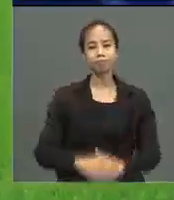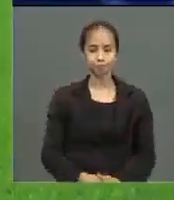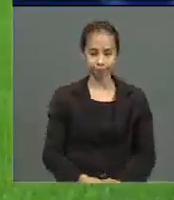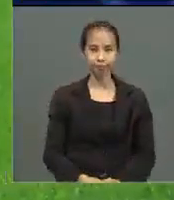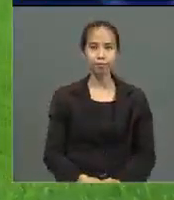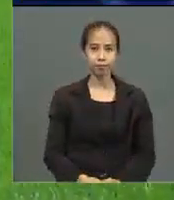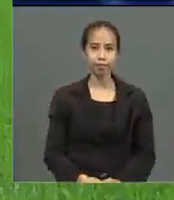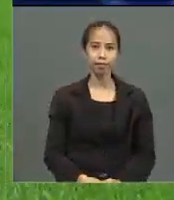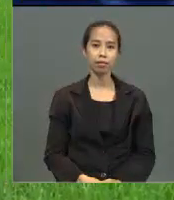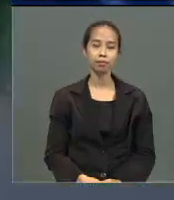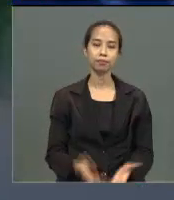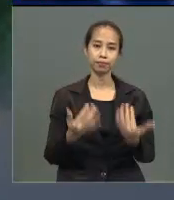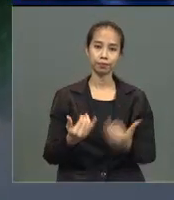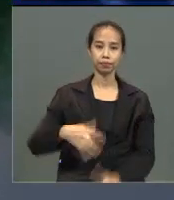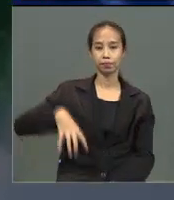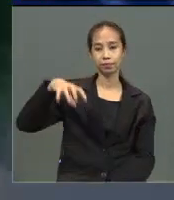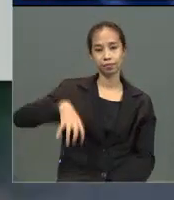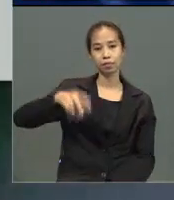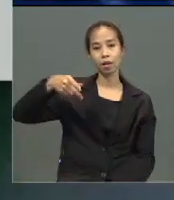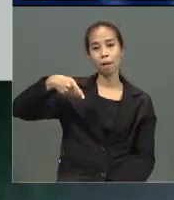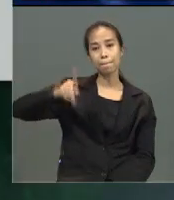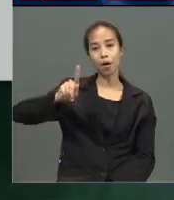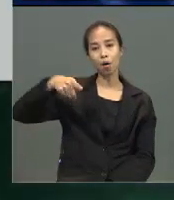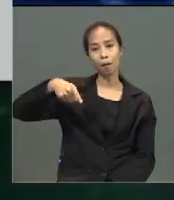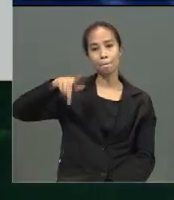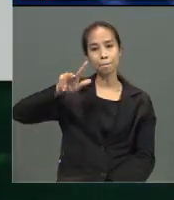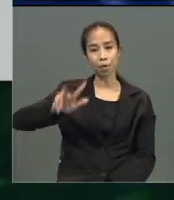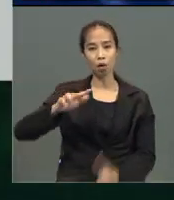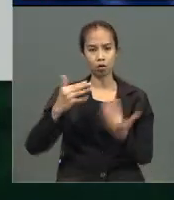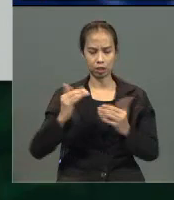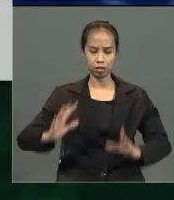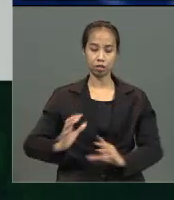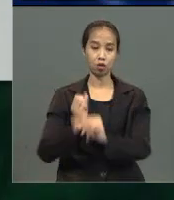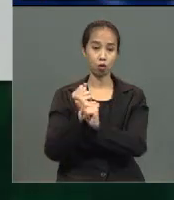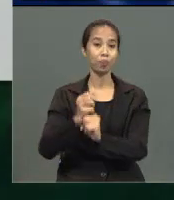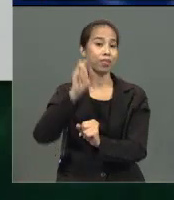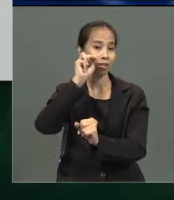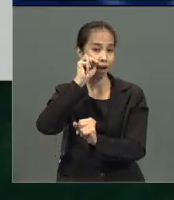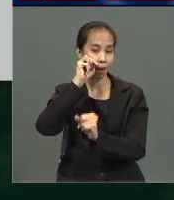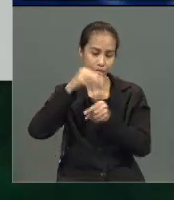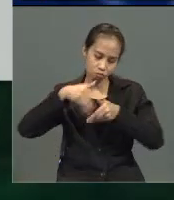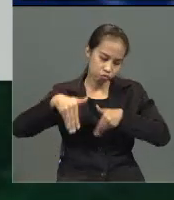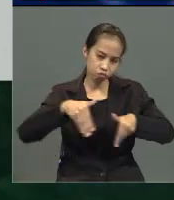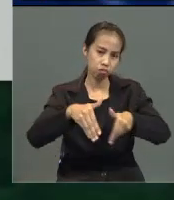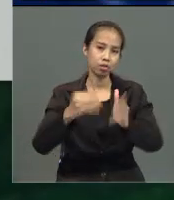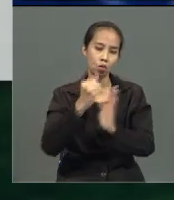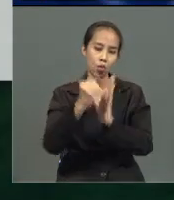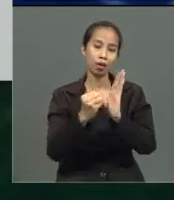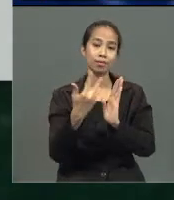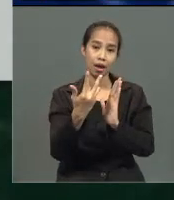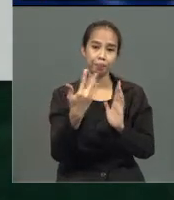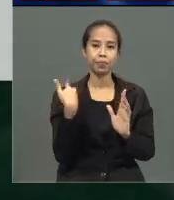ในขณะที่กรมป้องกันและบรรเทาสาธารณภัยสรุปสถานการณ์น้ำไหลหลากใน 3จังหวัดก็คือที่